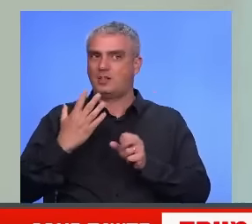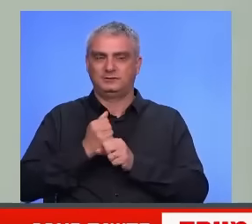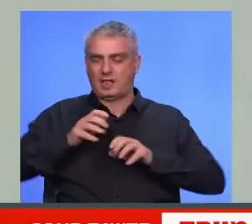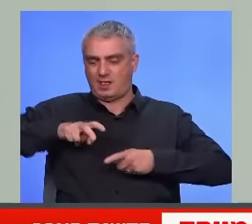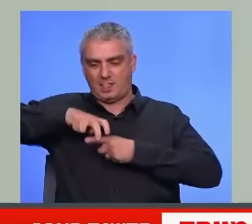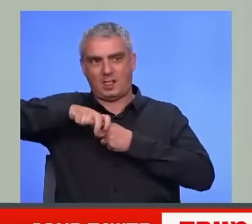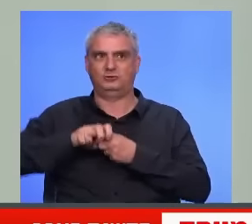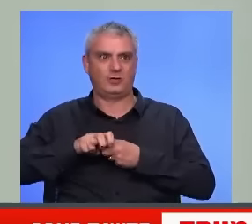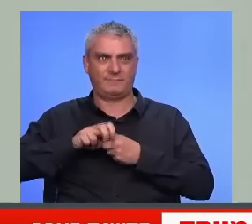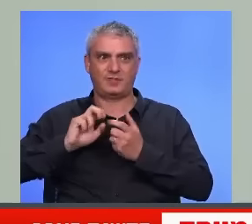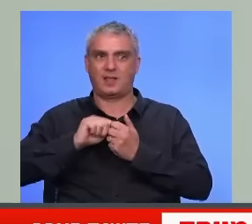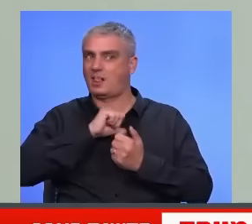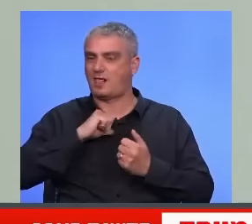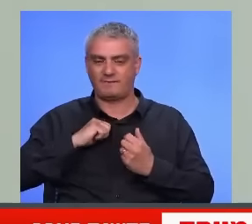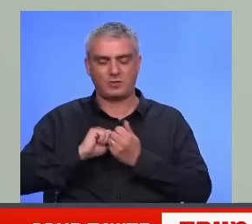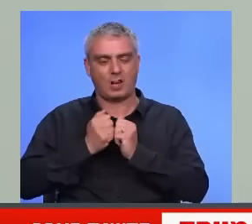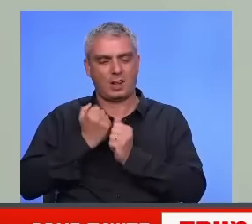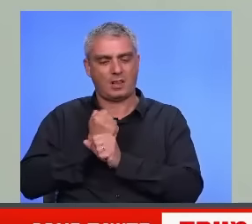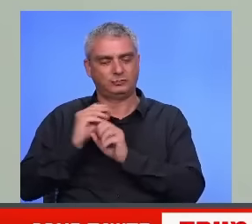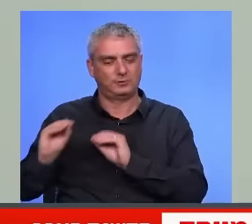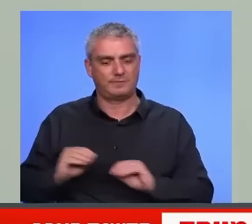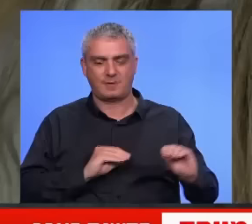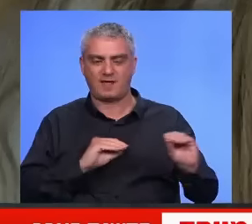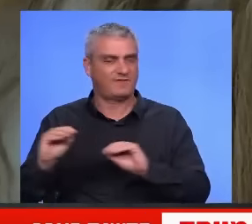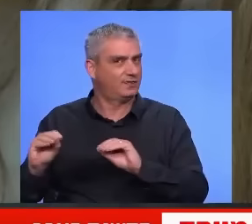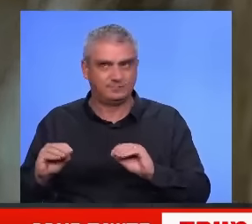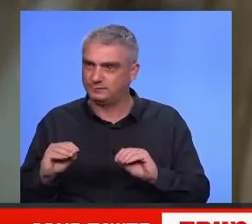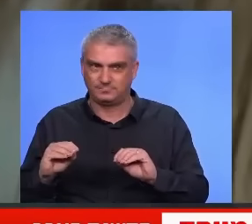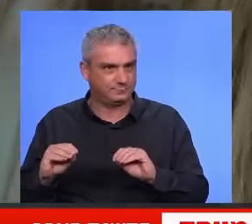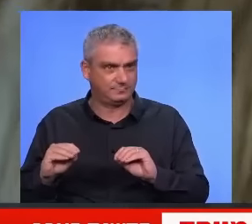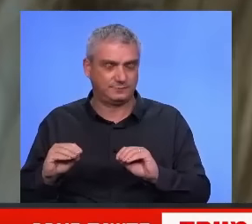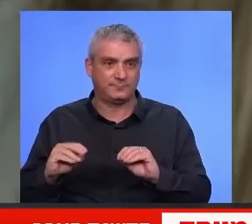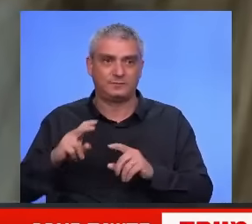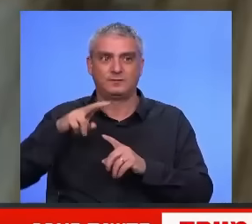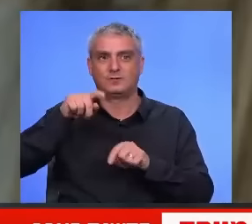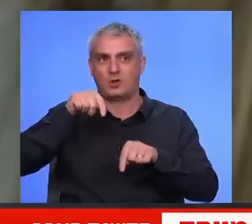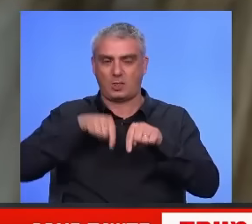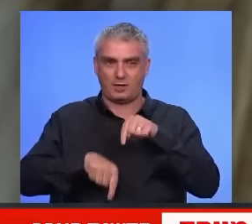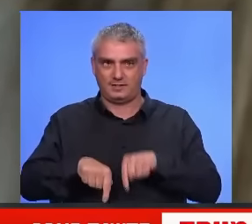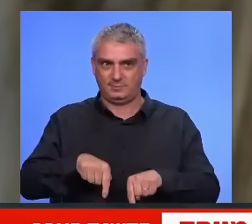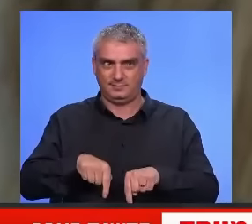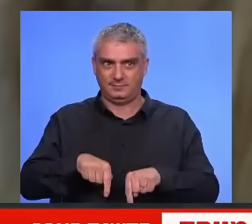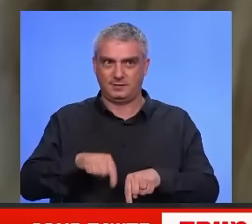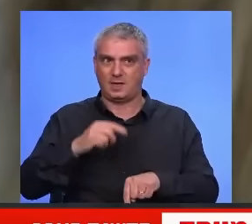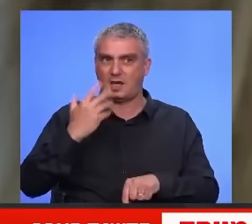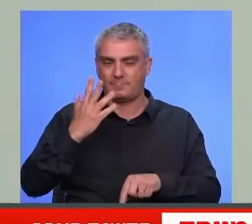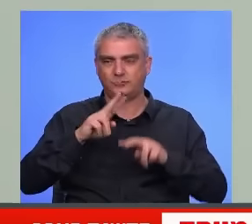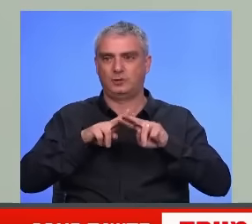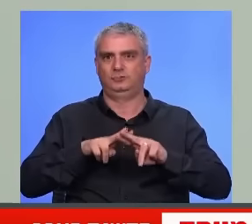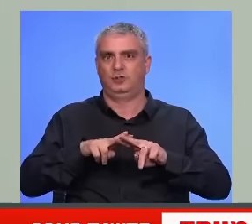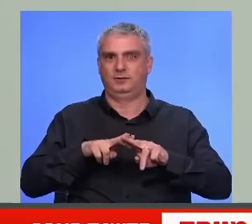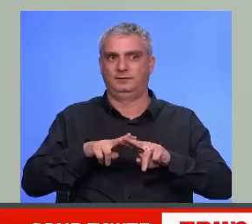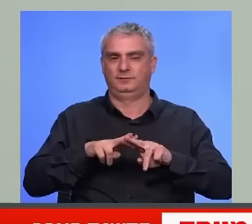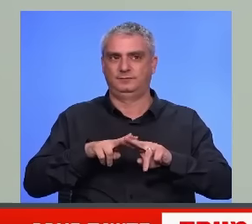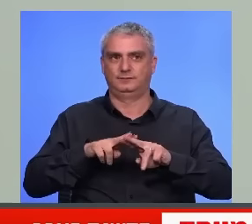לשבת לבד ולעשות מעברים. ולהוריד. חמש, להישאר.